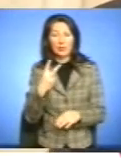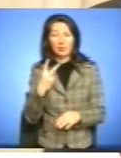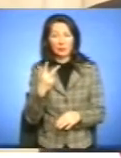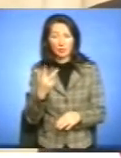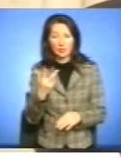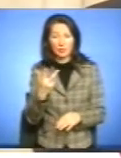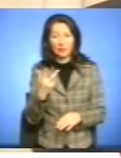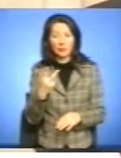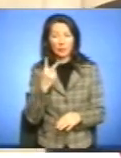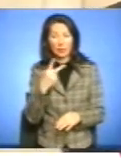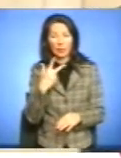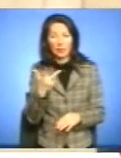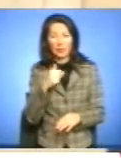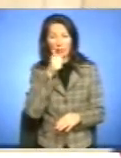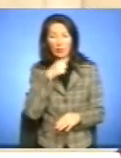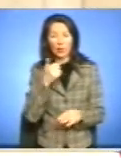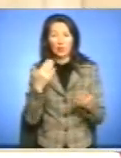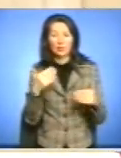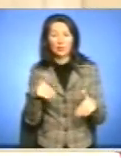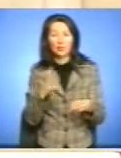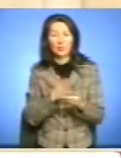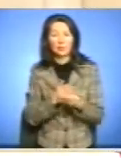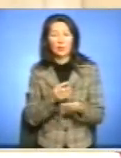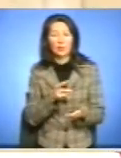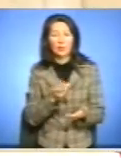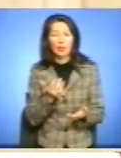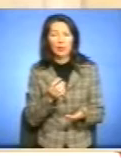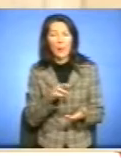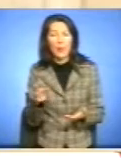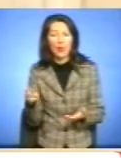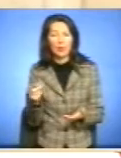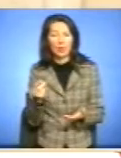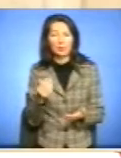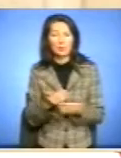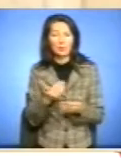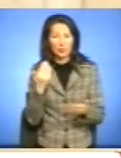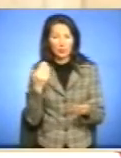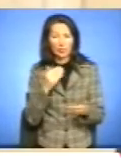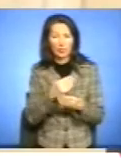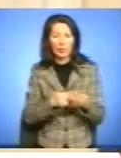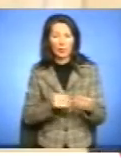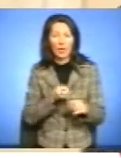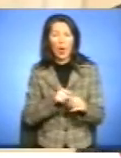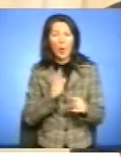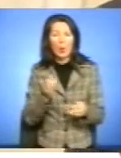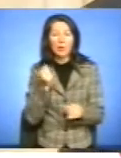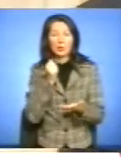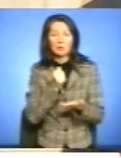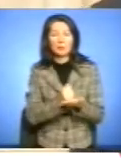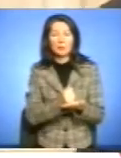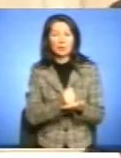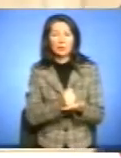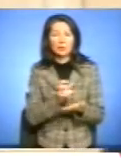2012-2013 роки в межах 8,5 мільйонів гривень. Попередня програма, яка була затверджена